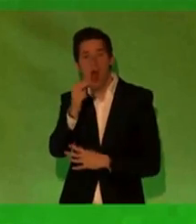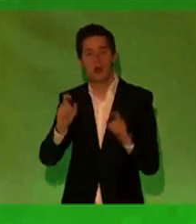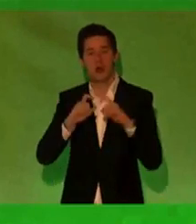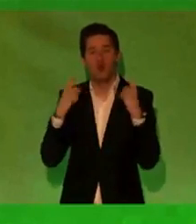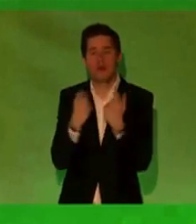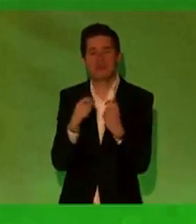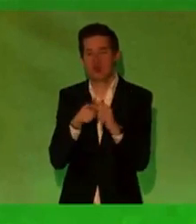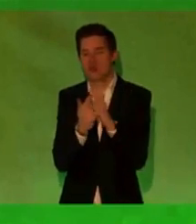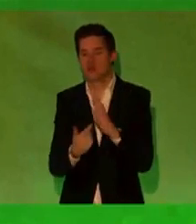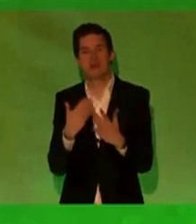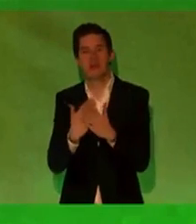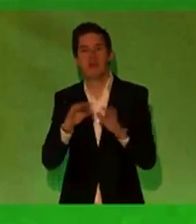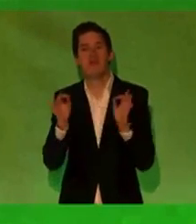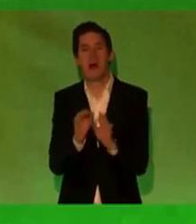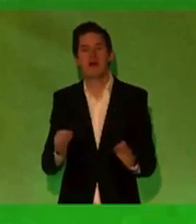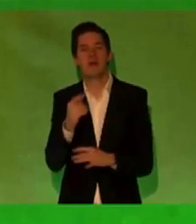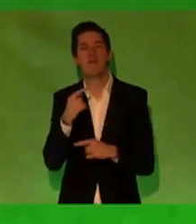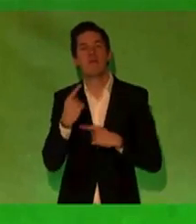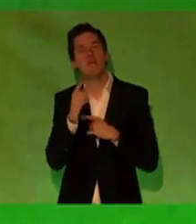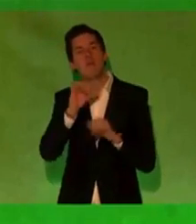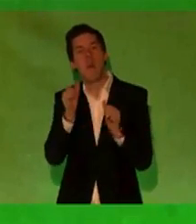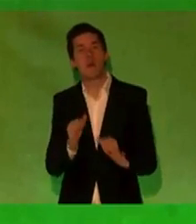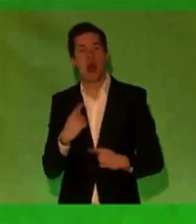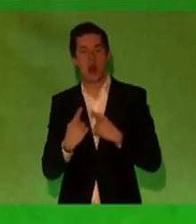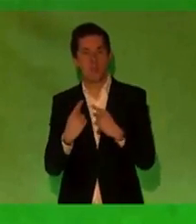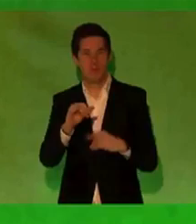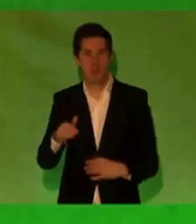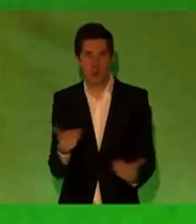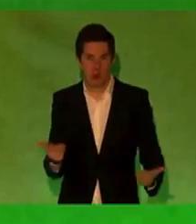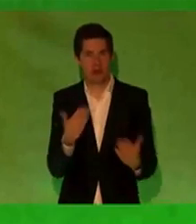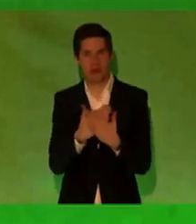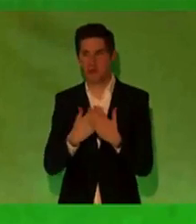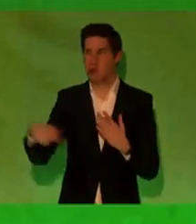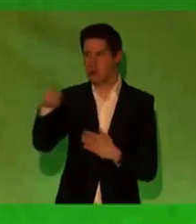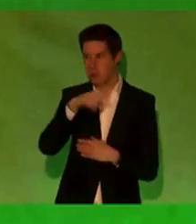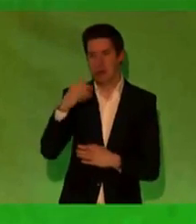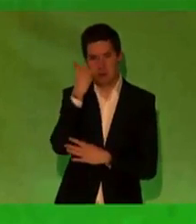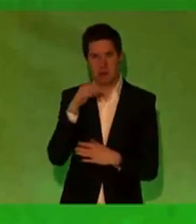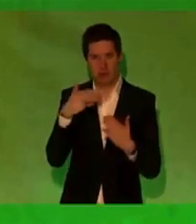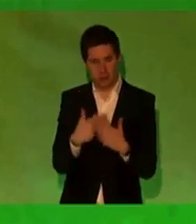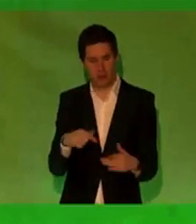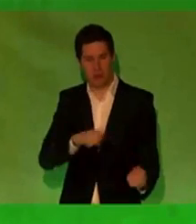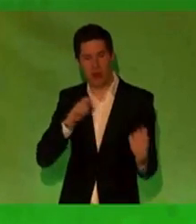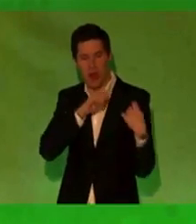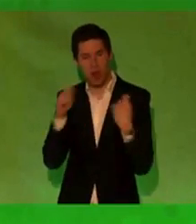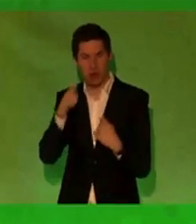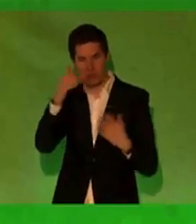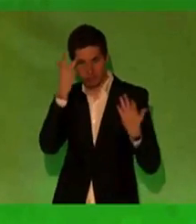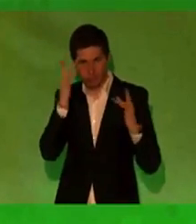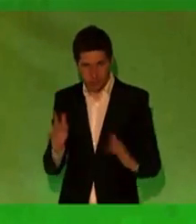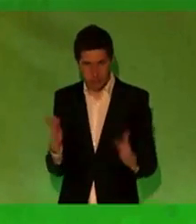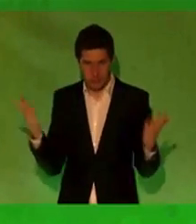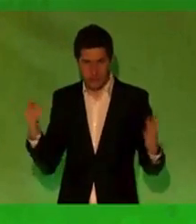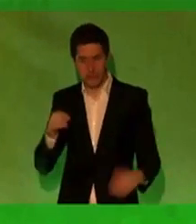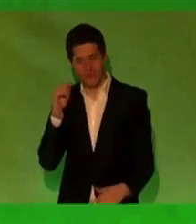keine Modellprojekte in Kommunen. Bitte stimmt dem Antrag des OV Alfter zu mit dem Motto,